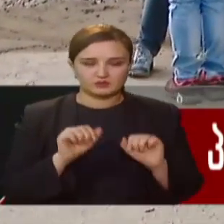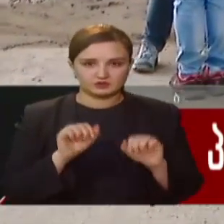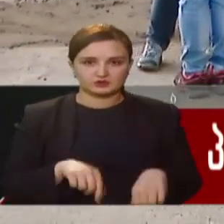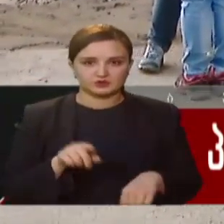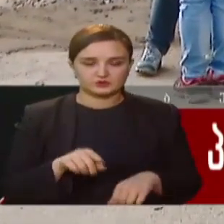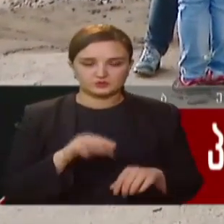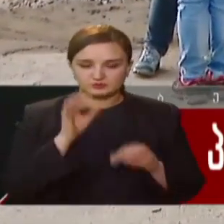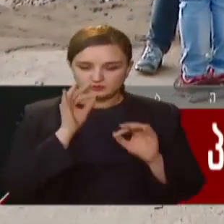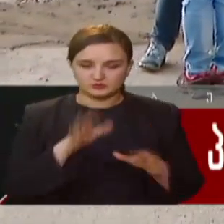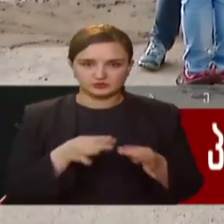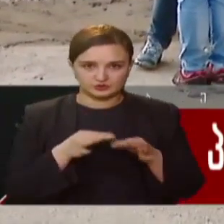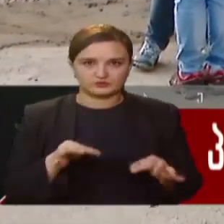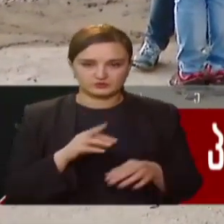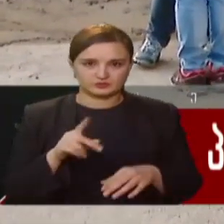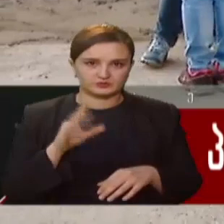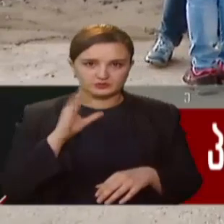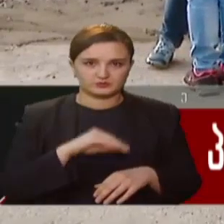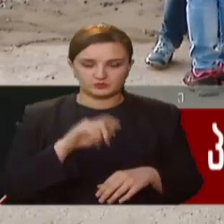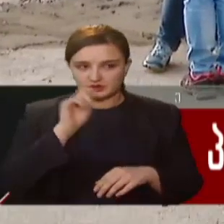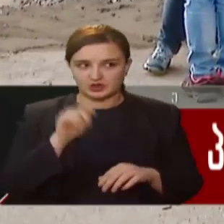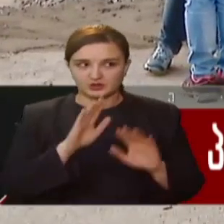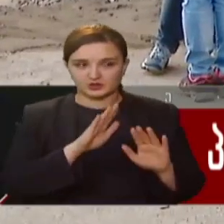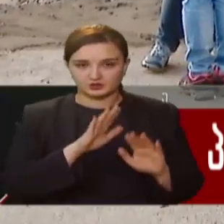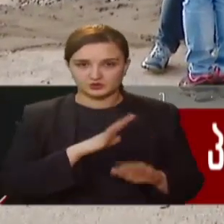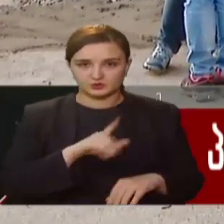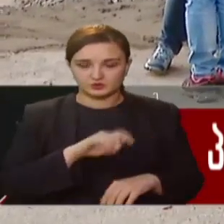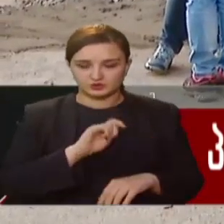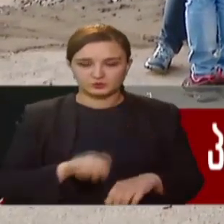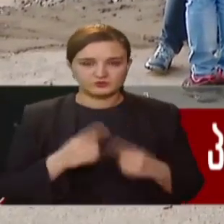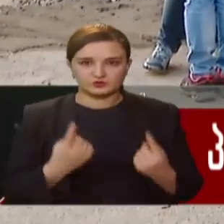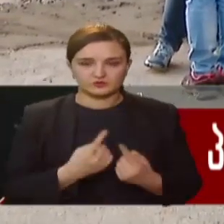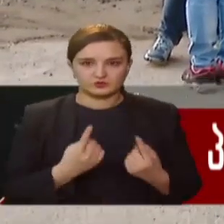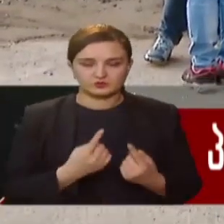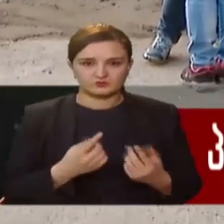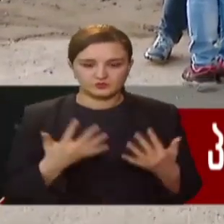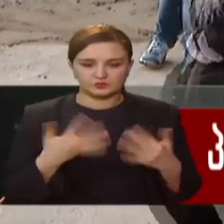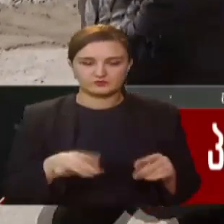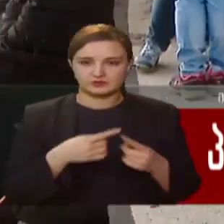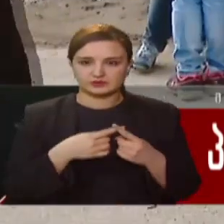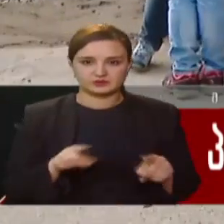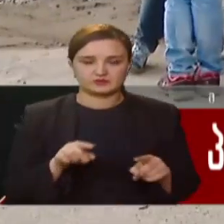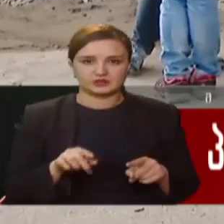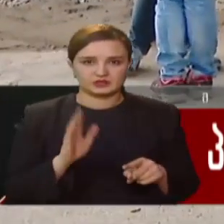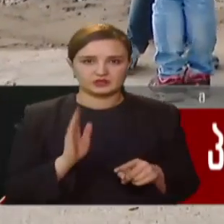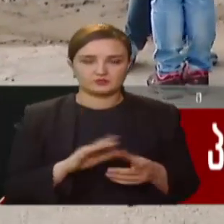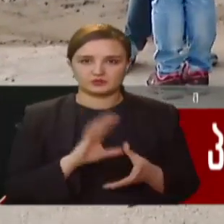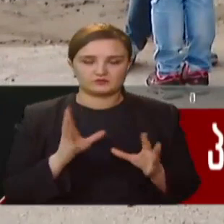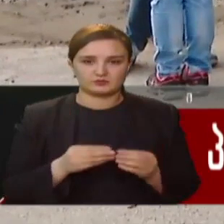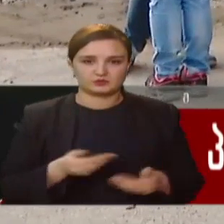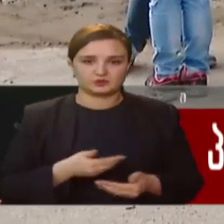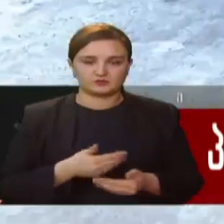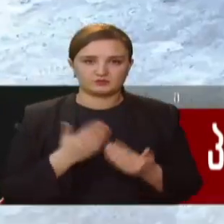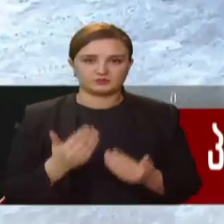მაგას შეწყალება, დაჟე უკრაინაში რო იყო და ჩამოვიდო და ჩვეულებრივად და უკვე სხვა სტილში წავიდო და